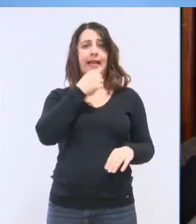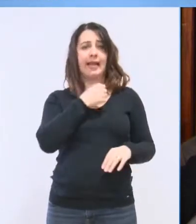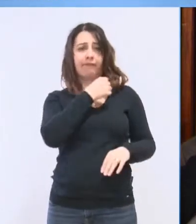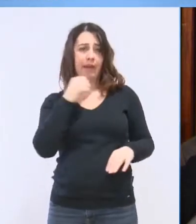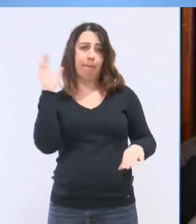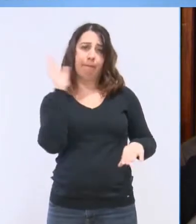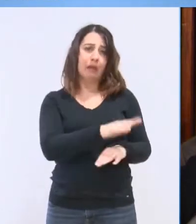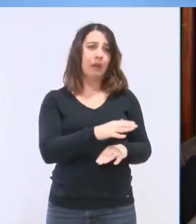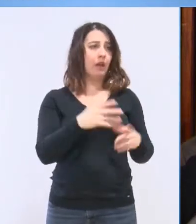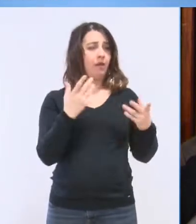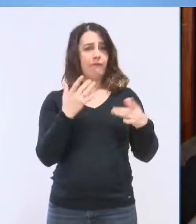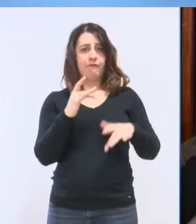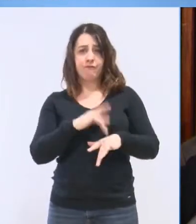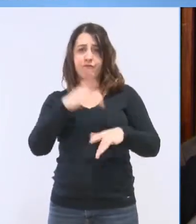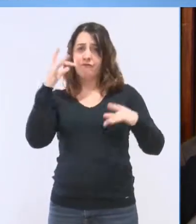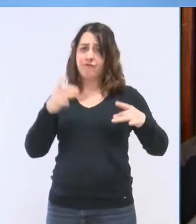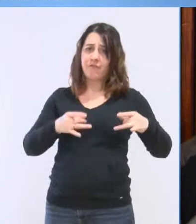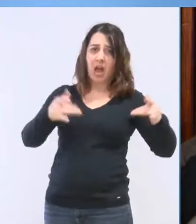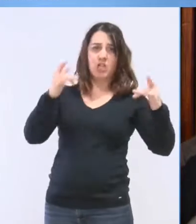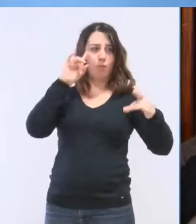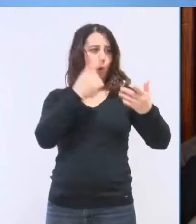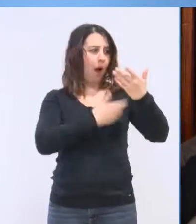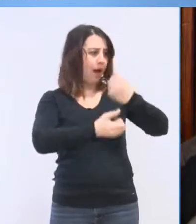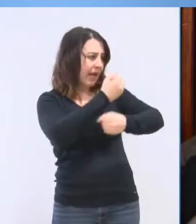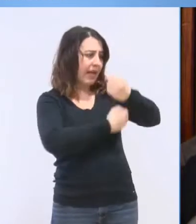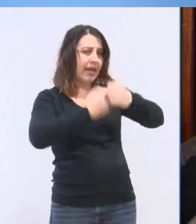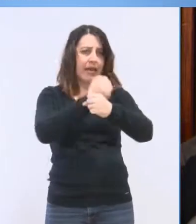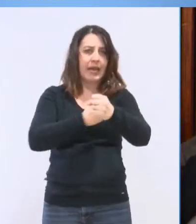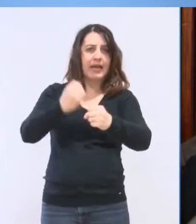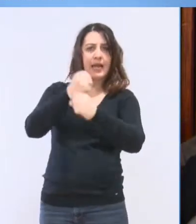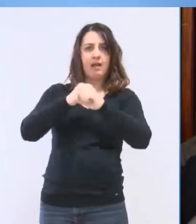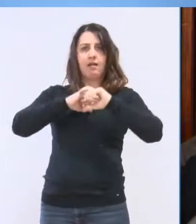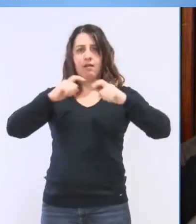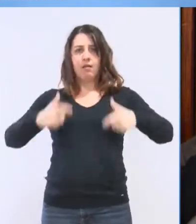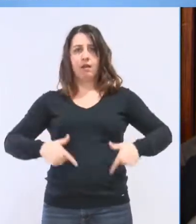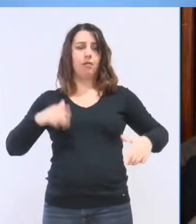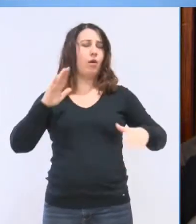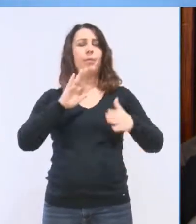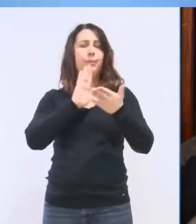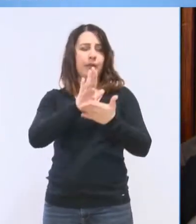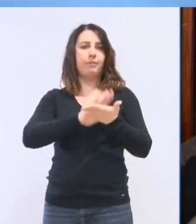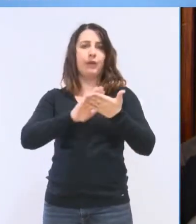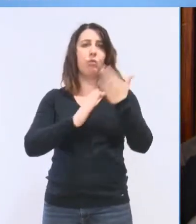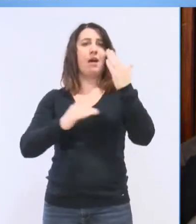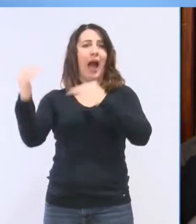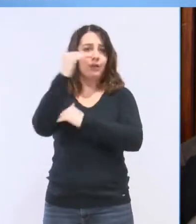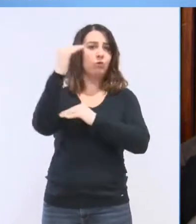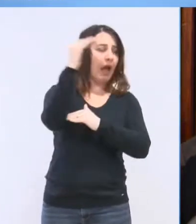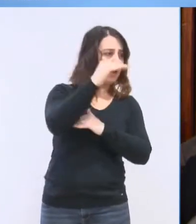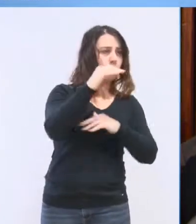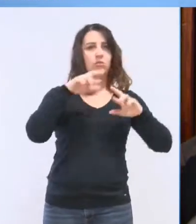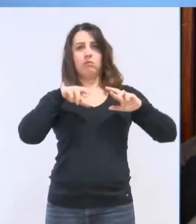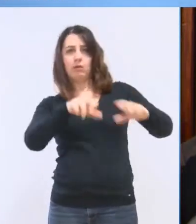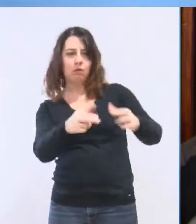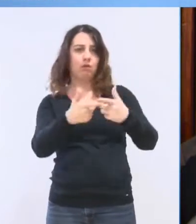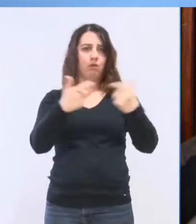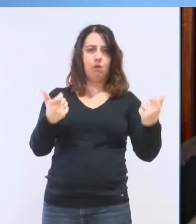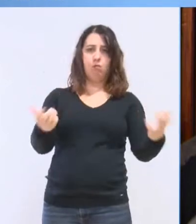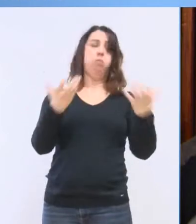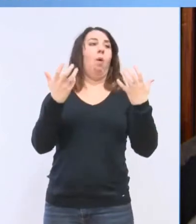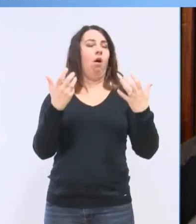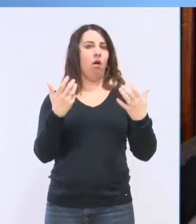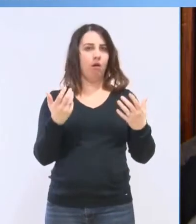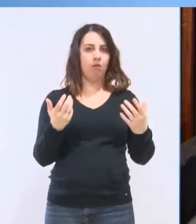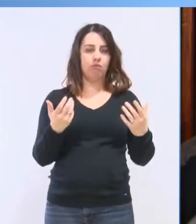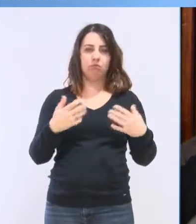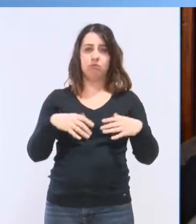dans l'espace urbain. La ville est pensée et construite par les adultes et pour les adultes. On le voit de manière très claire par la